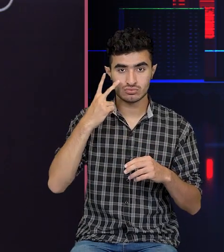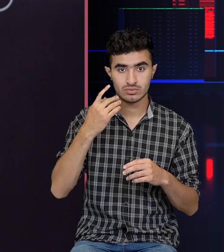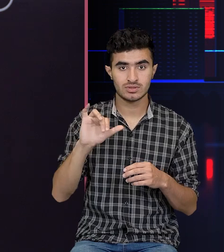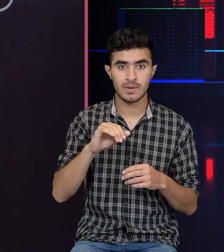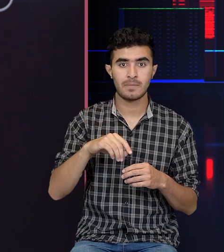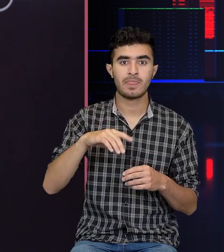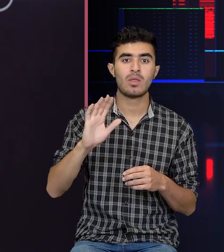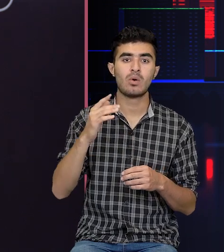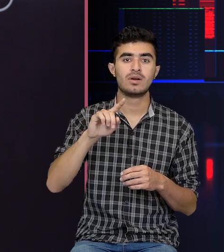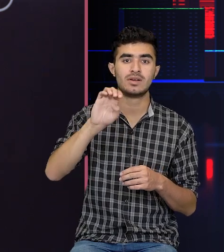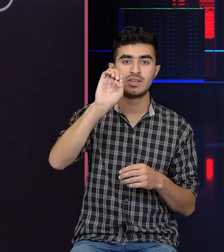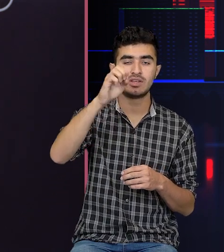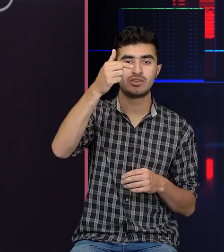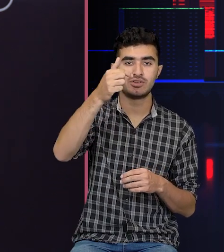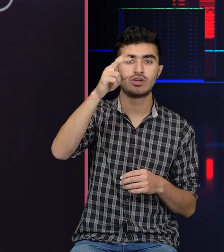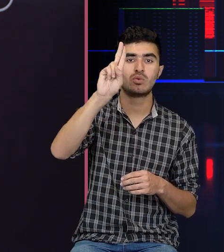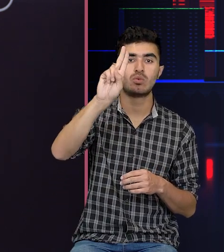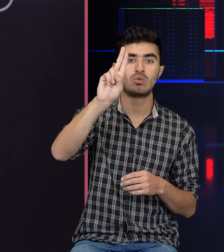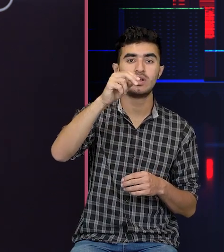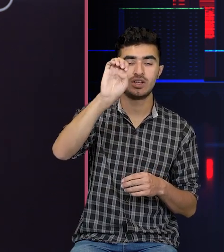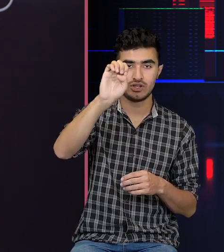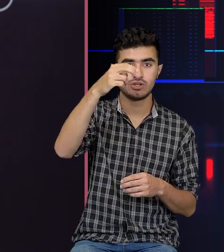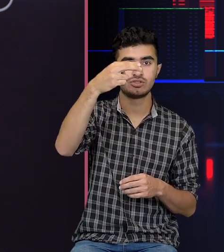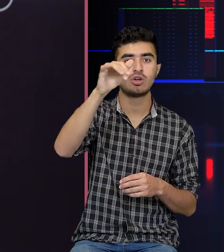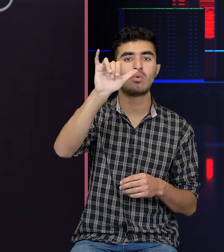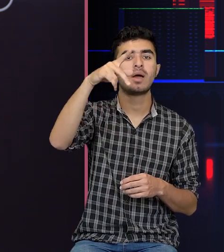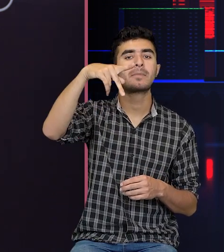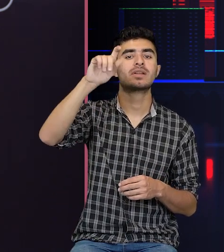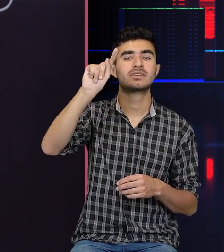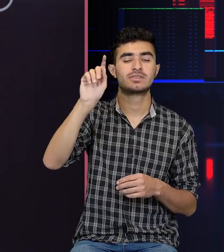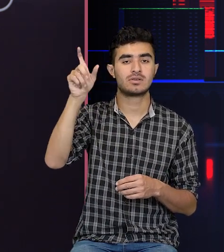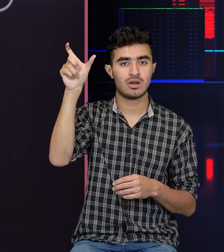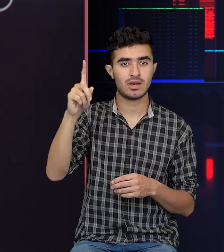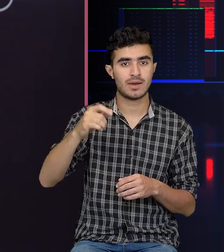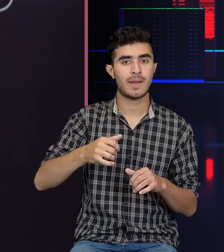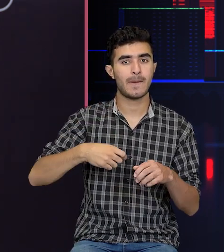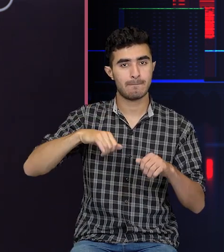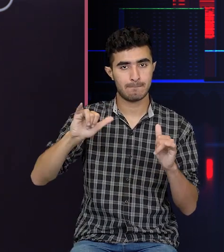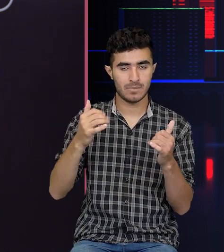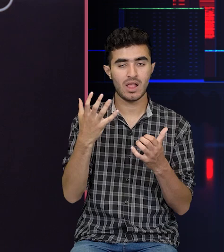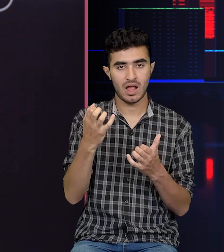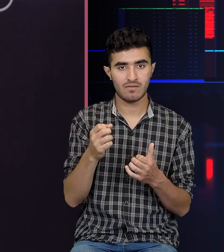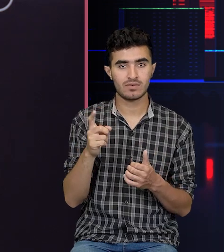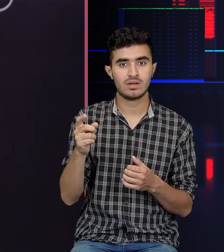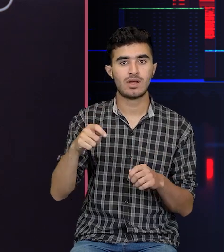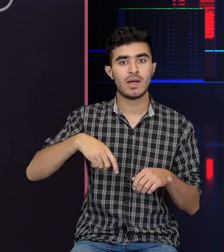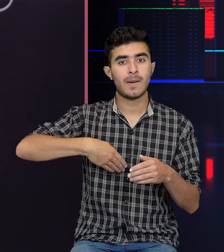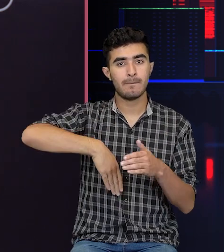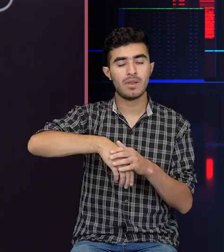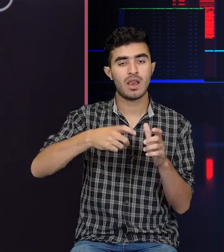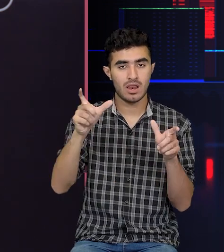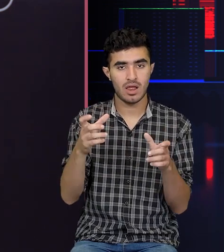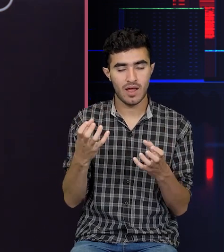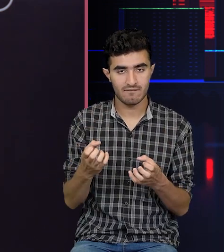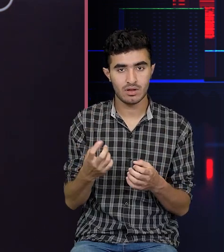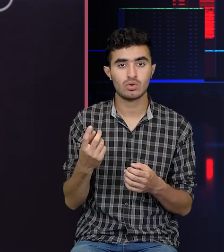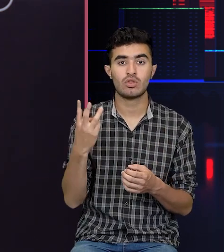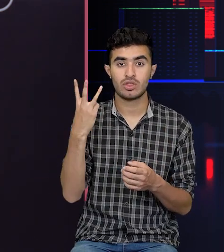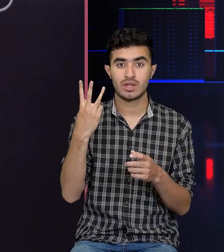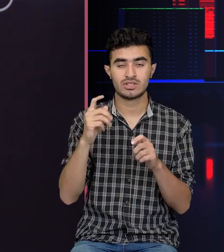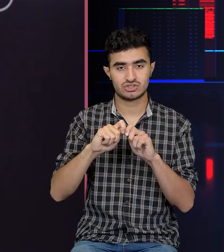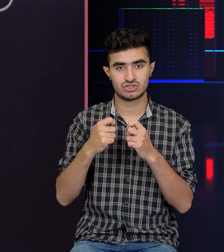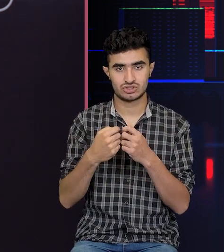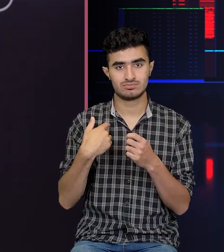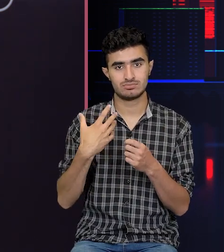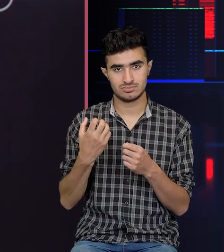ध्यान से खेली, इसको बीट कर तो आगे हम तीनों प्लेयर पाकिस्तान के क्वार्टर फाइनल में आ जाएंगे। तो अल्लाह का शुक्र जितना अदा करूँ कम है